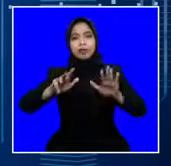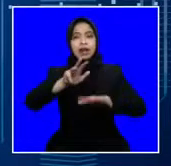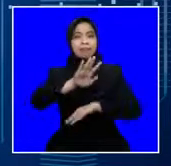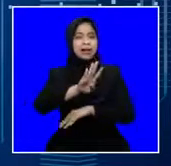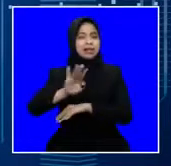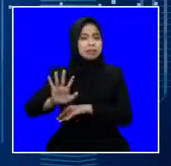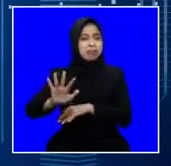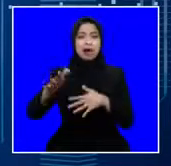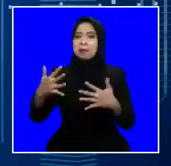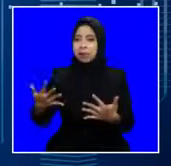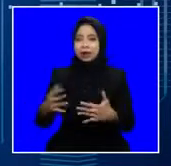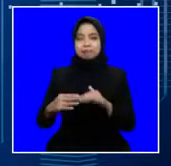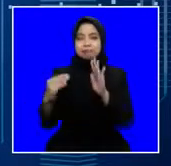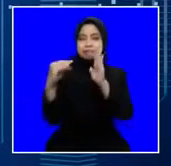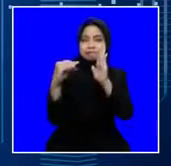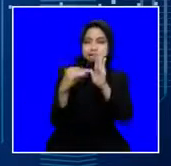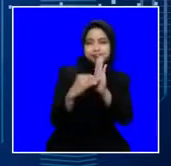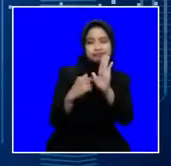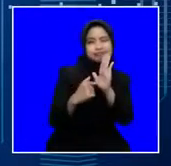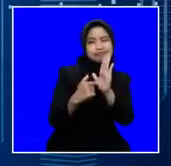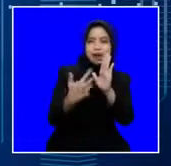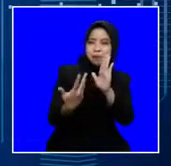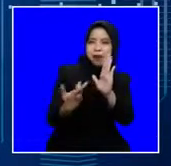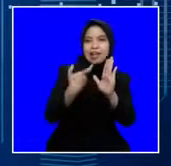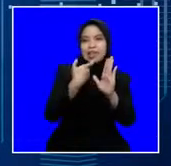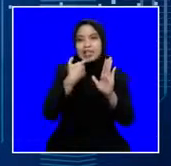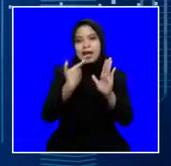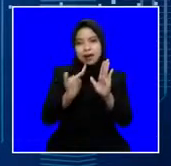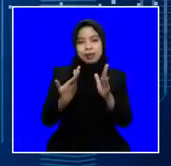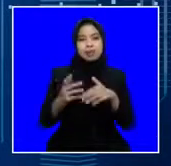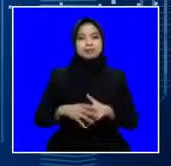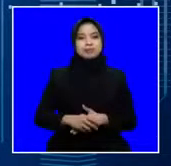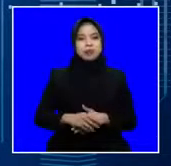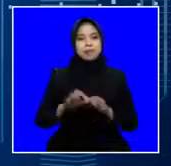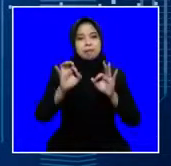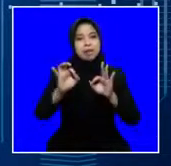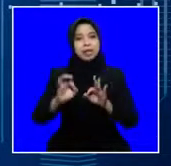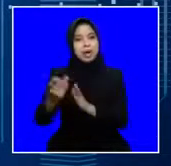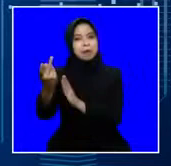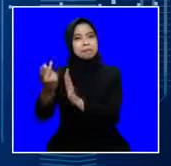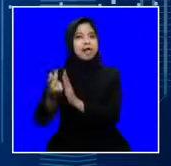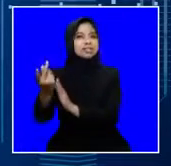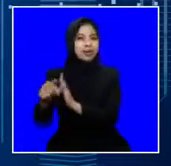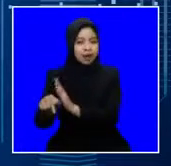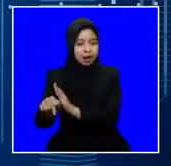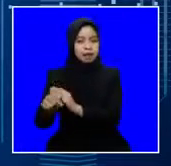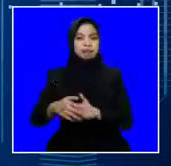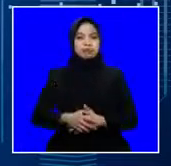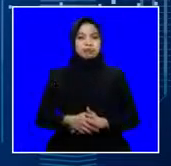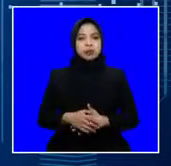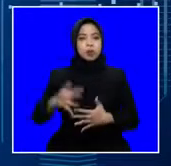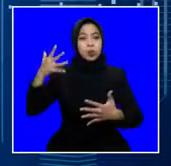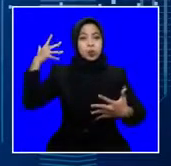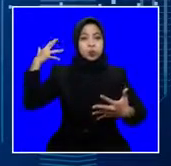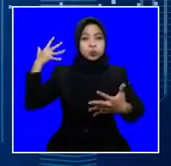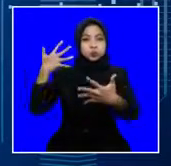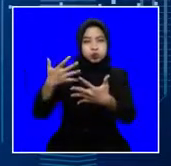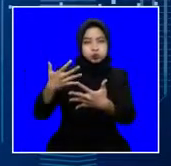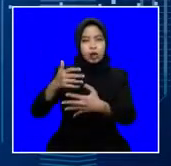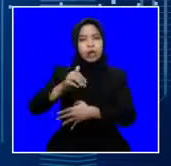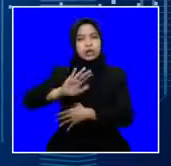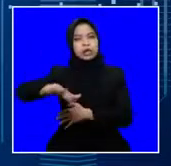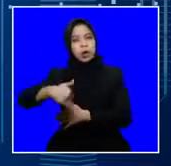1945 adalah mengenai belanja pendidikan, di mana sejak tahun 2009